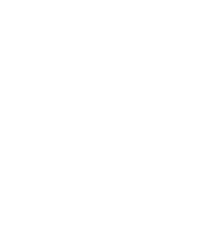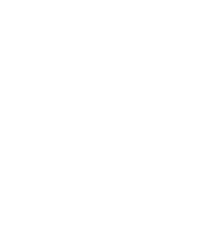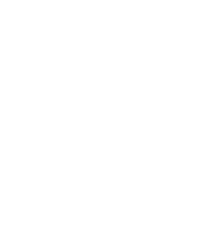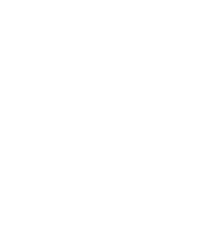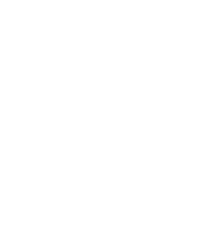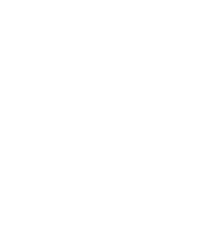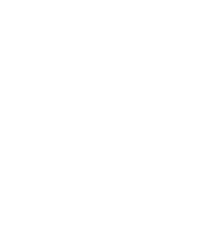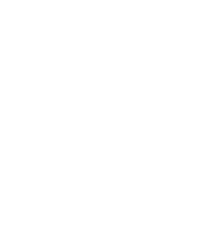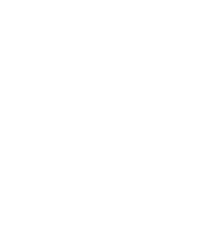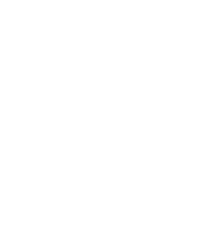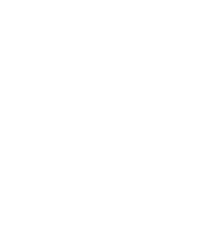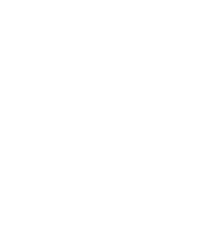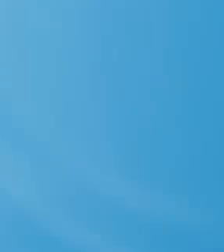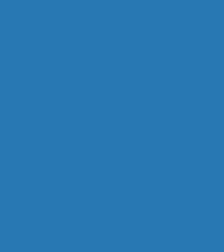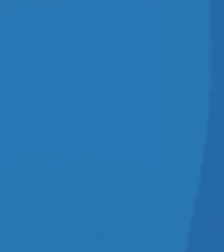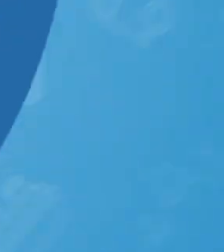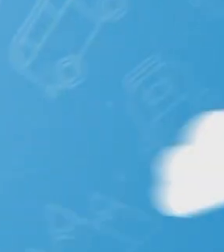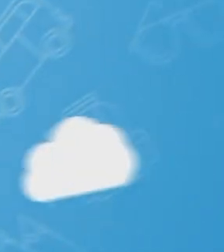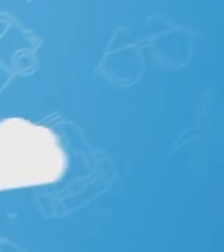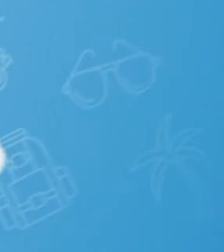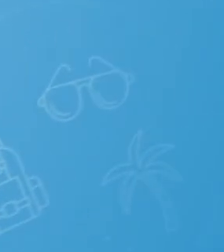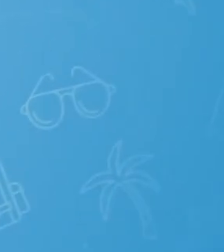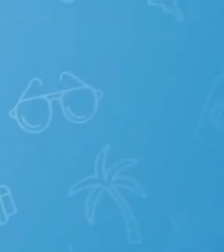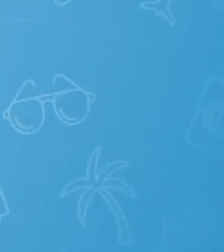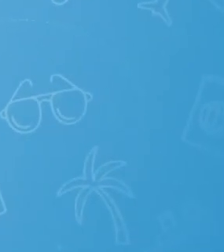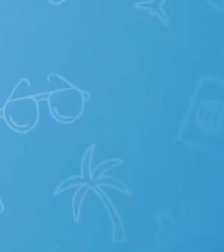เรียนรู้ของเด็กและครอบครัว